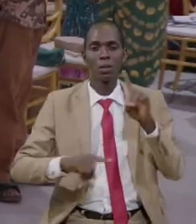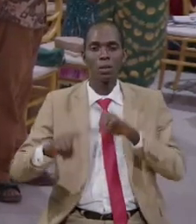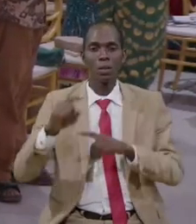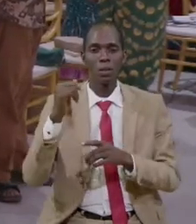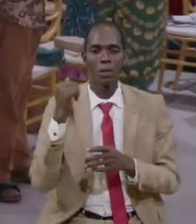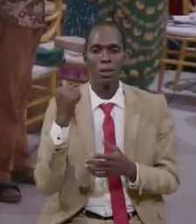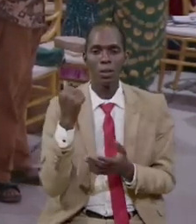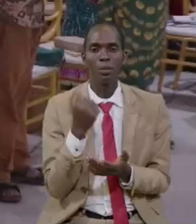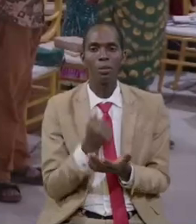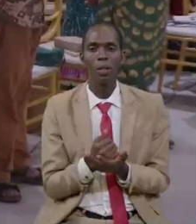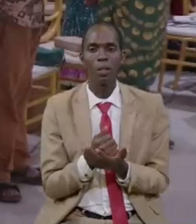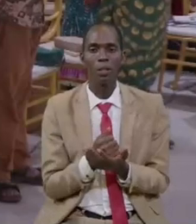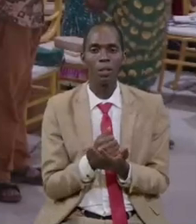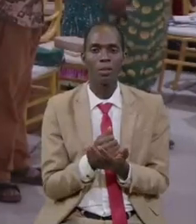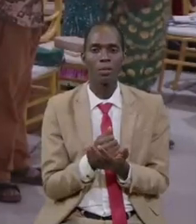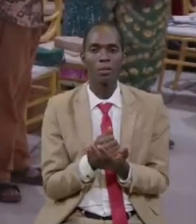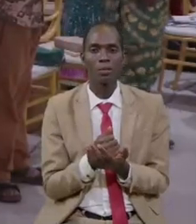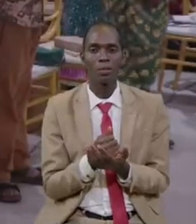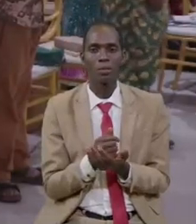Amen.